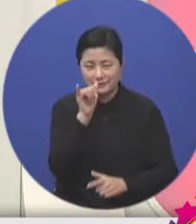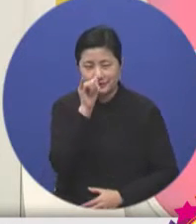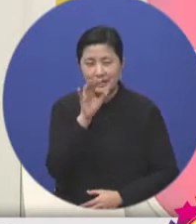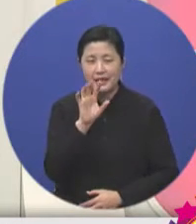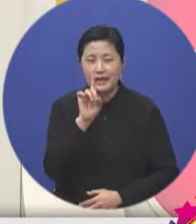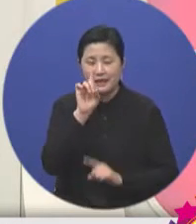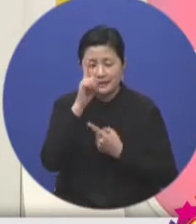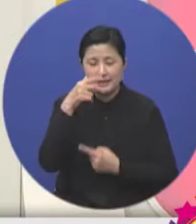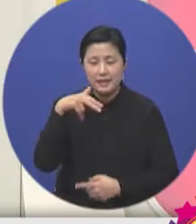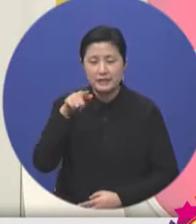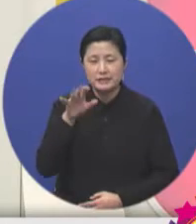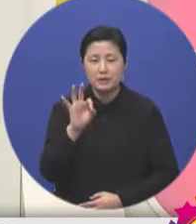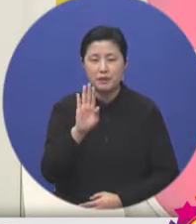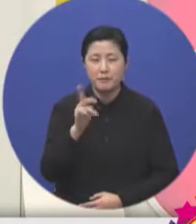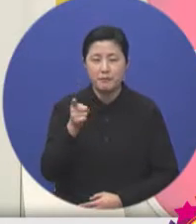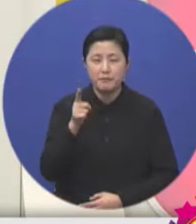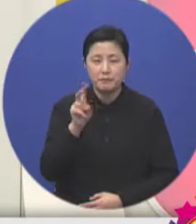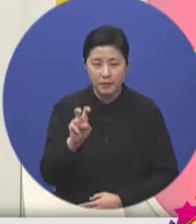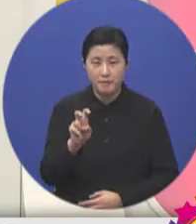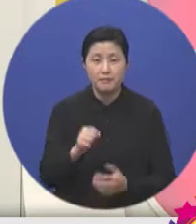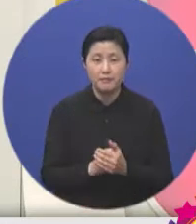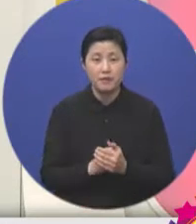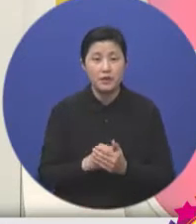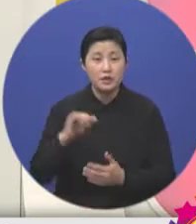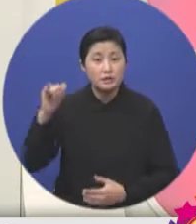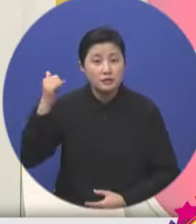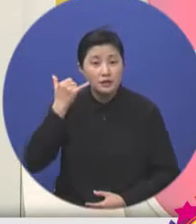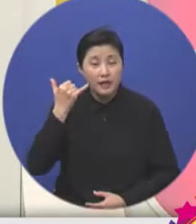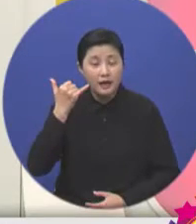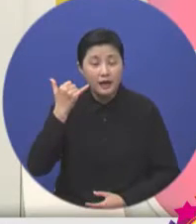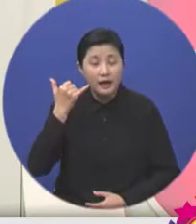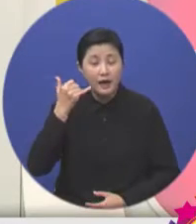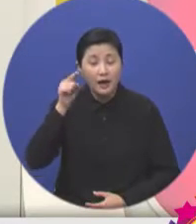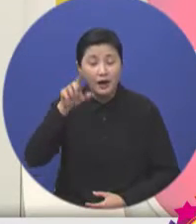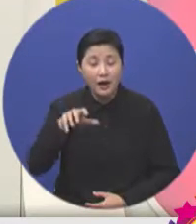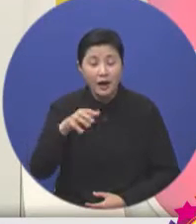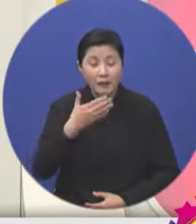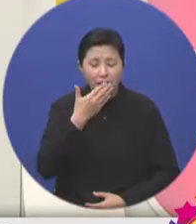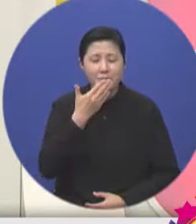이정범입니다. 오, 제주도에서 여기 아 전화가 되지? 그런가?